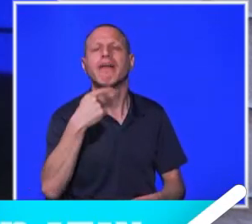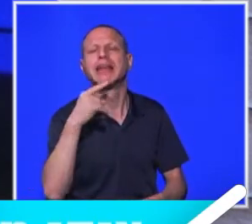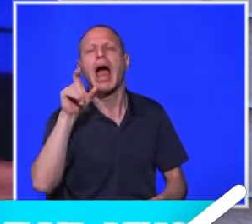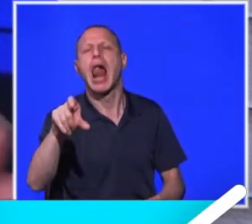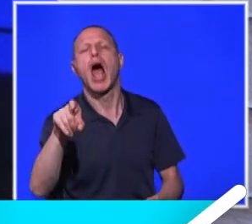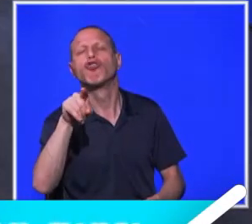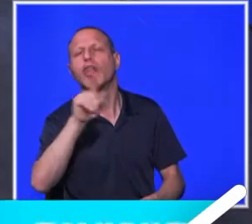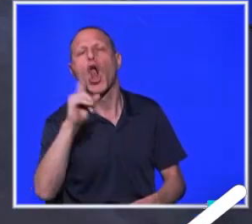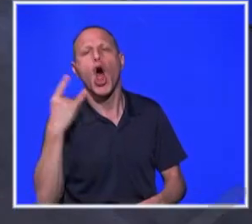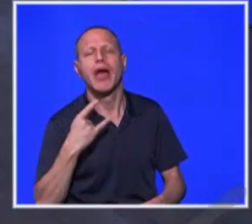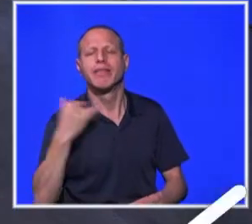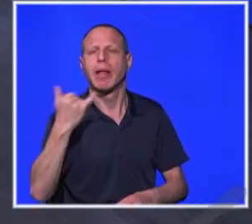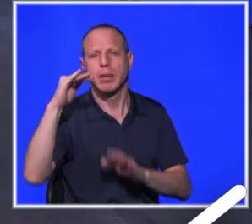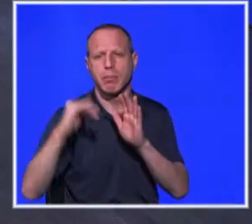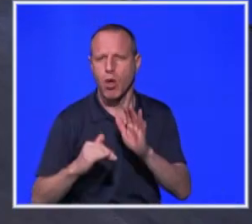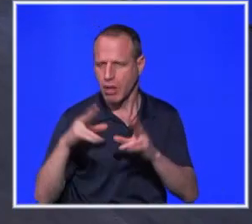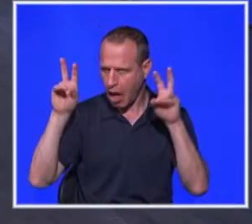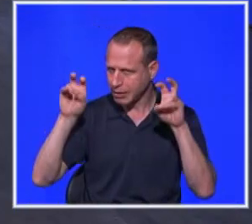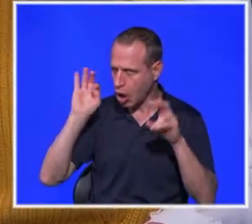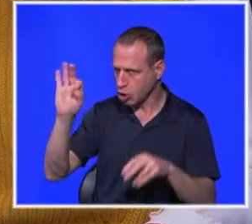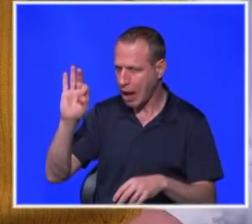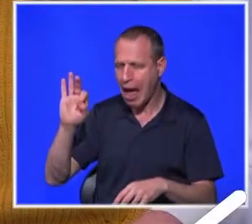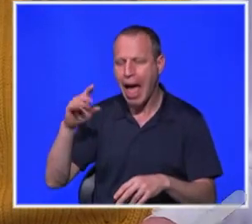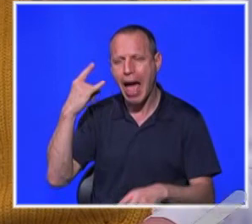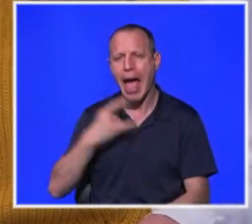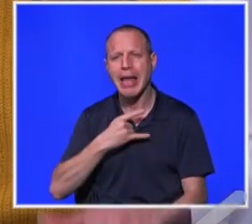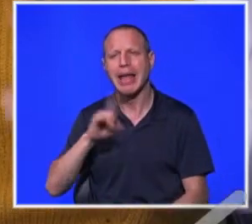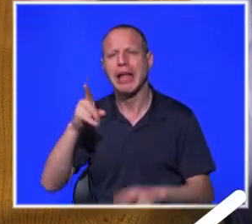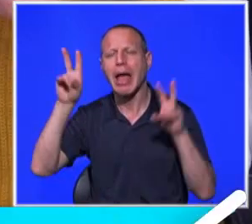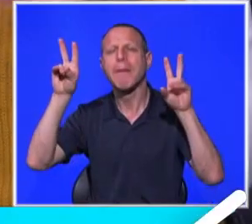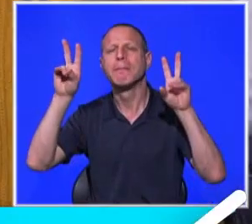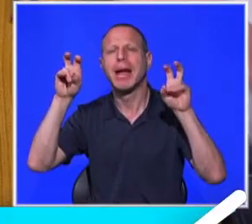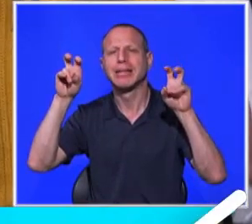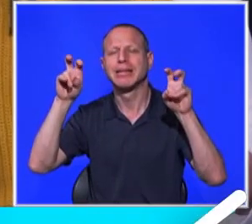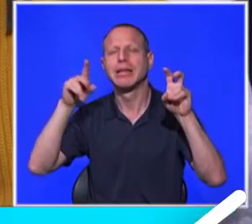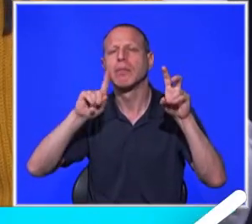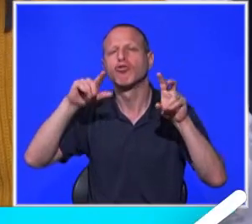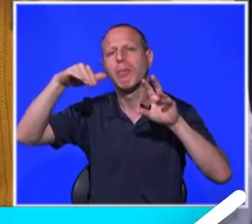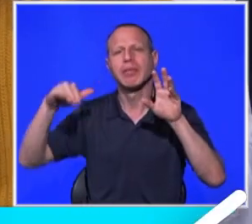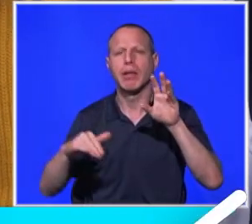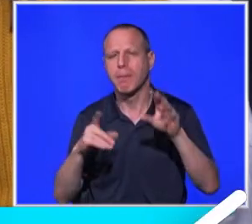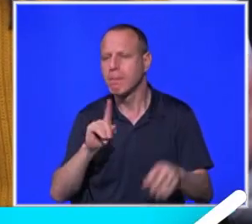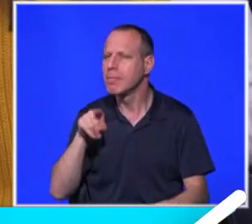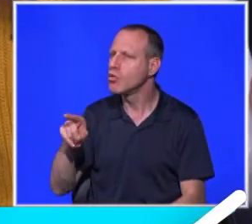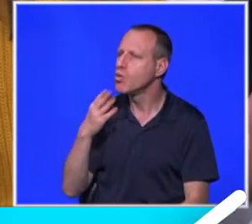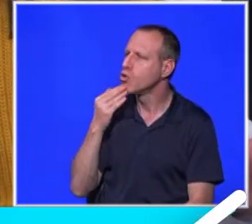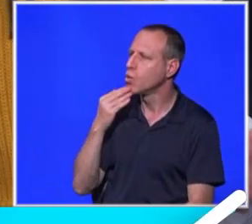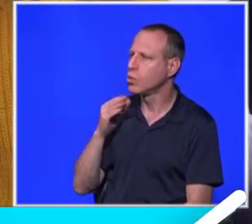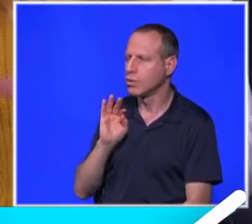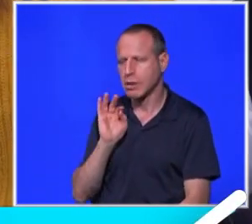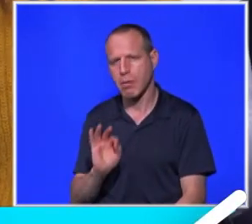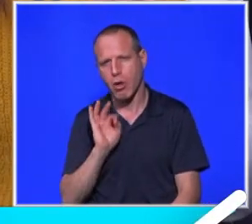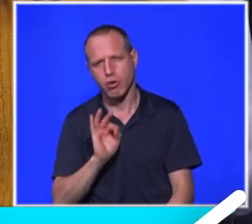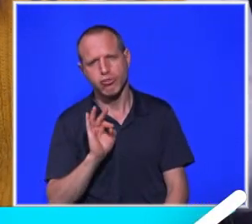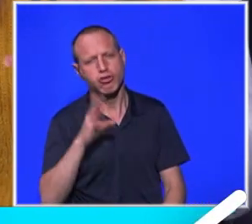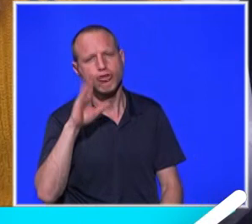ותמיד יהיו מישהו שפחות חרדי ממך. הגדרה שלך כחרדי זה איך אתה מגדיר את ה... את ההוא שמתחתך. מי הוא יהודי? אז ממש, ממש. אז